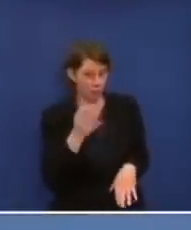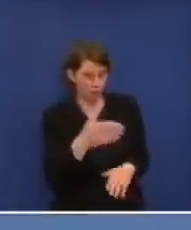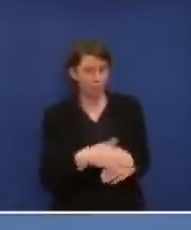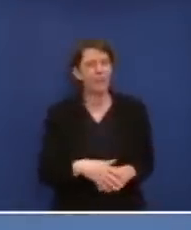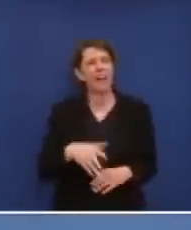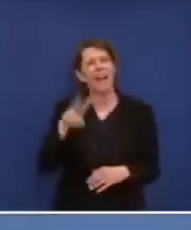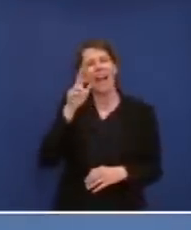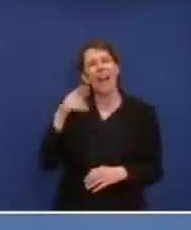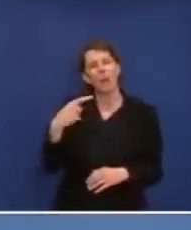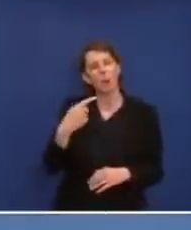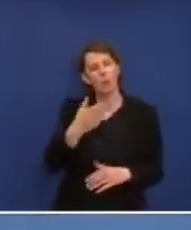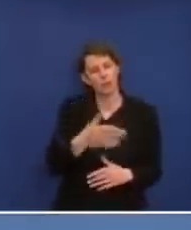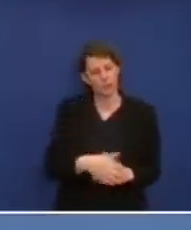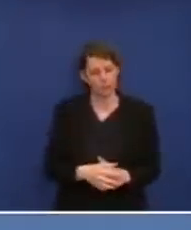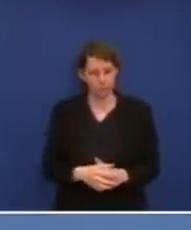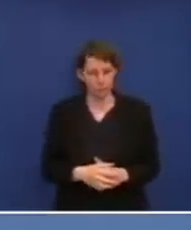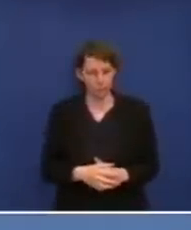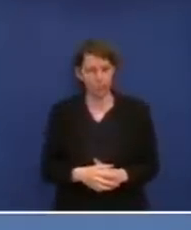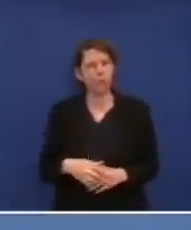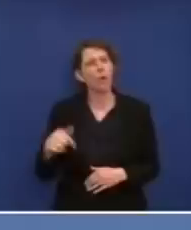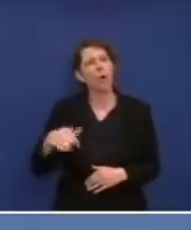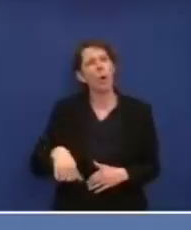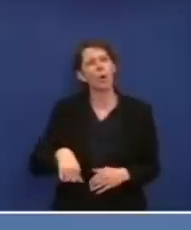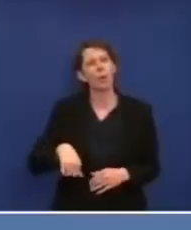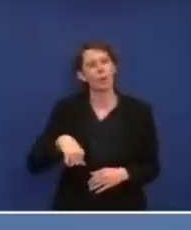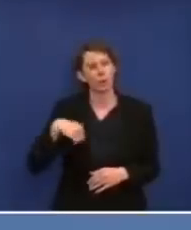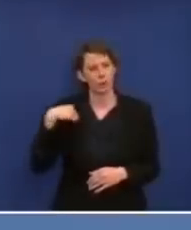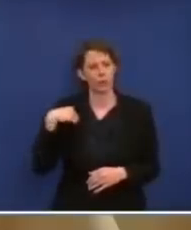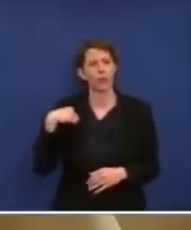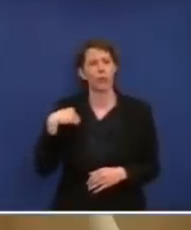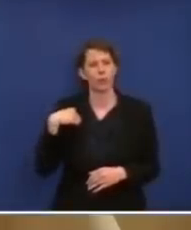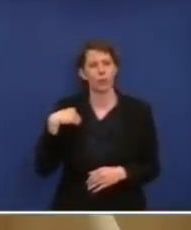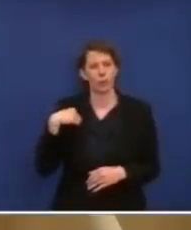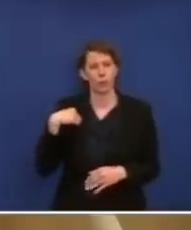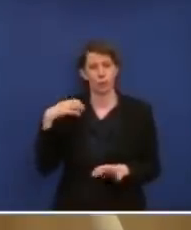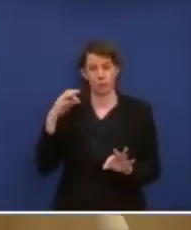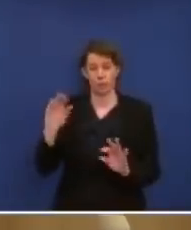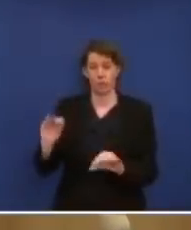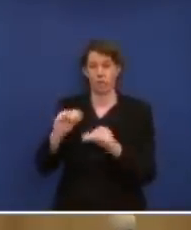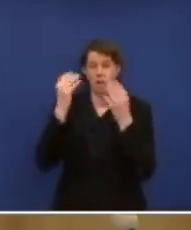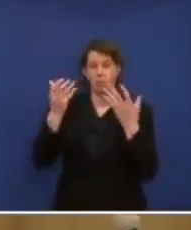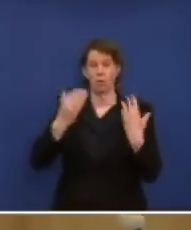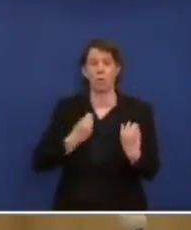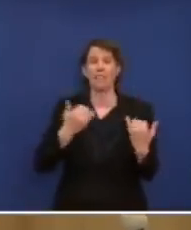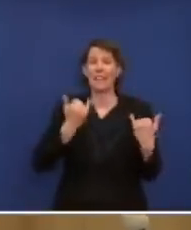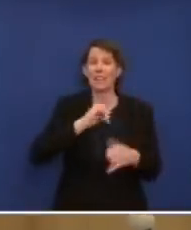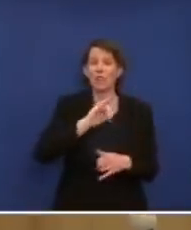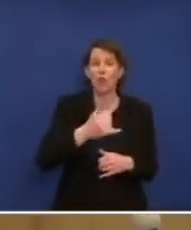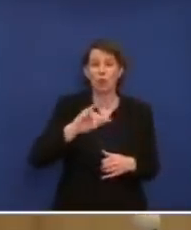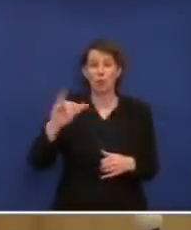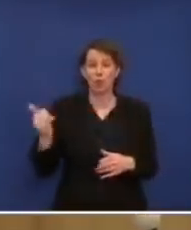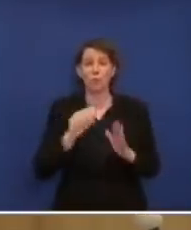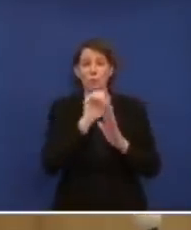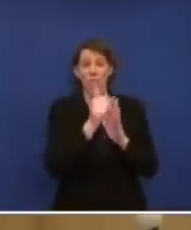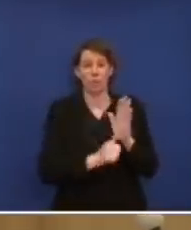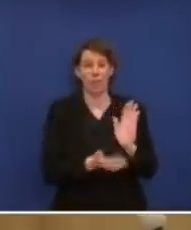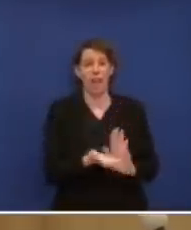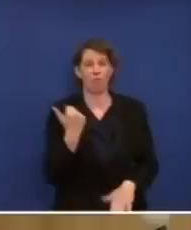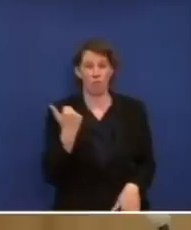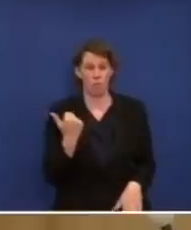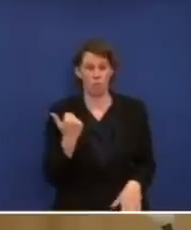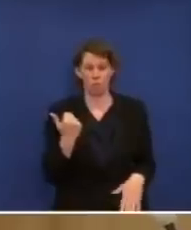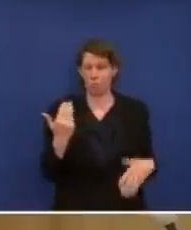Gülde, uns ist heute Morgen in der Nachricht überrascht worden, dass jetzt Johnson & Johnson die Priorisierung aufgehoben worden